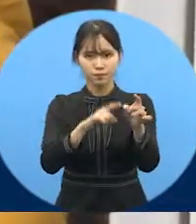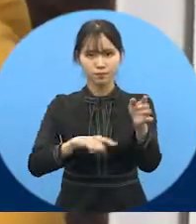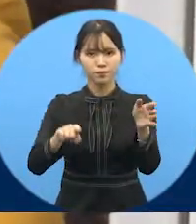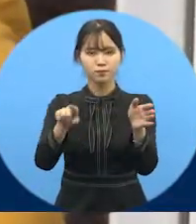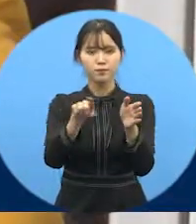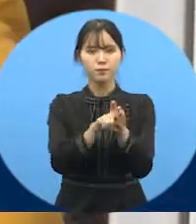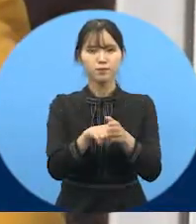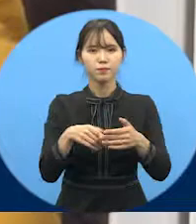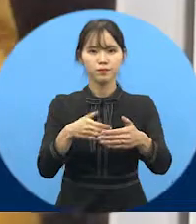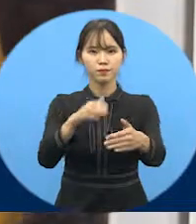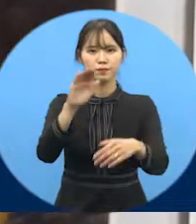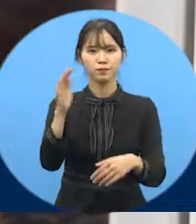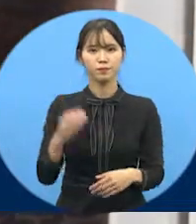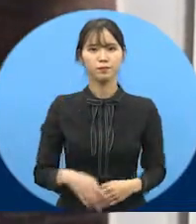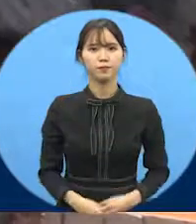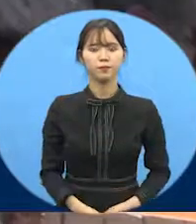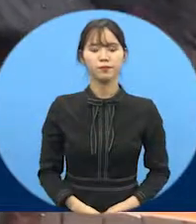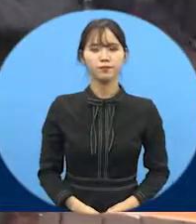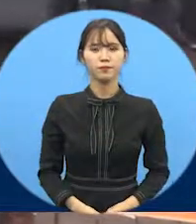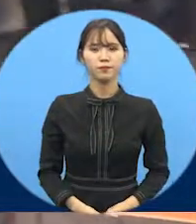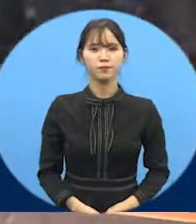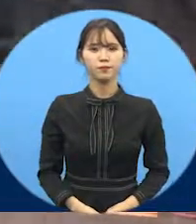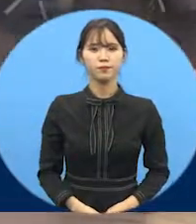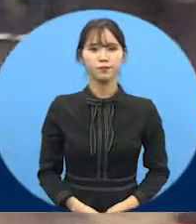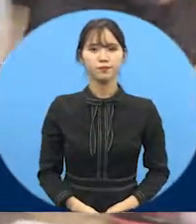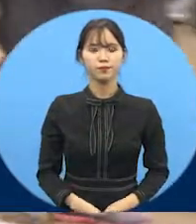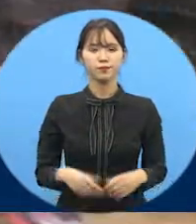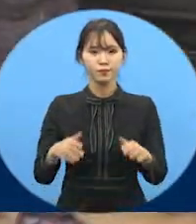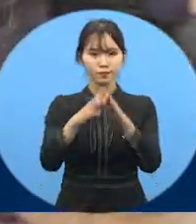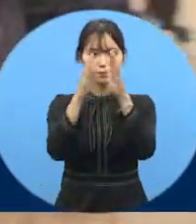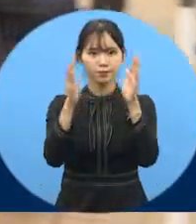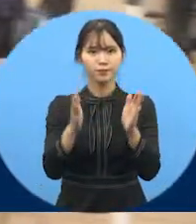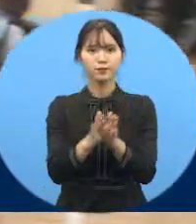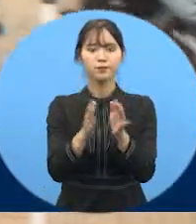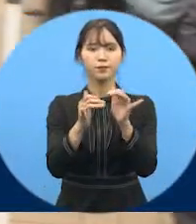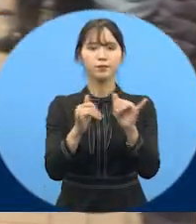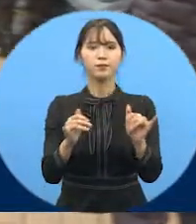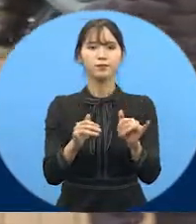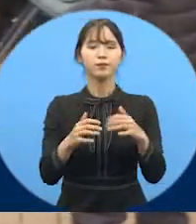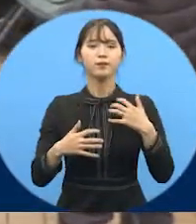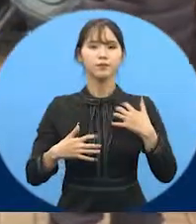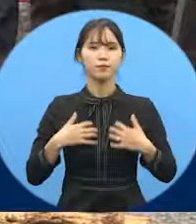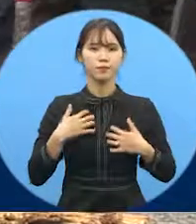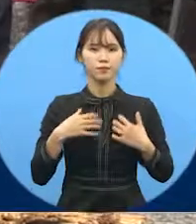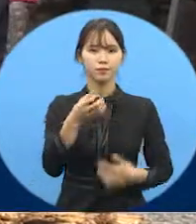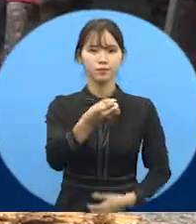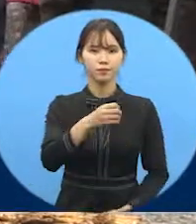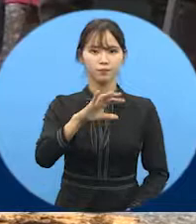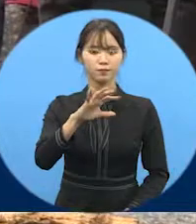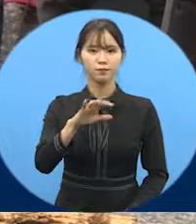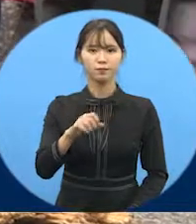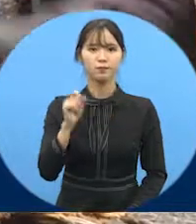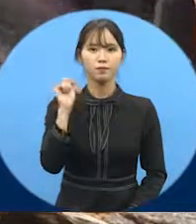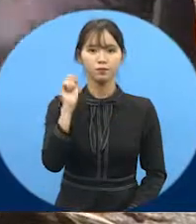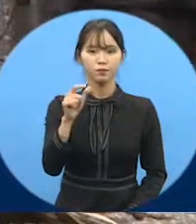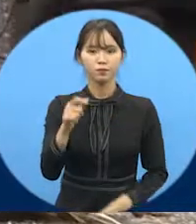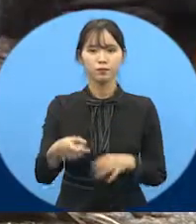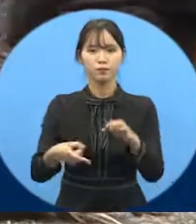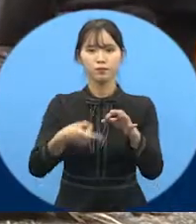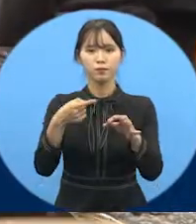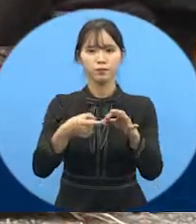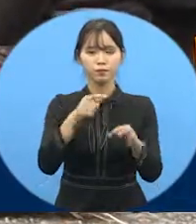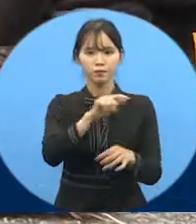화합과 에 향 의심을 고취하기 위해 마련됐습니다 남녀노소 누구나 함께 즐길 수 있는 윷놀이 투호놀이